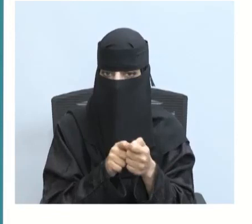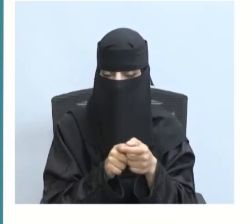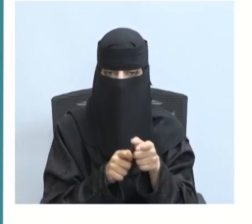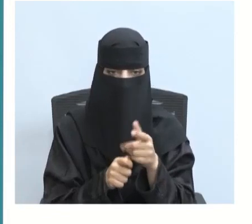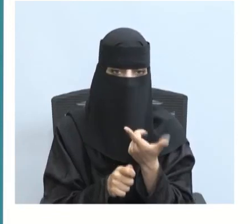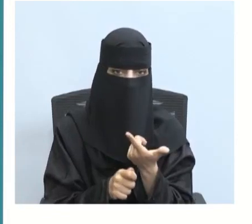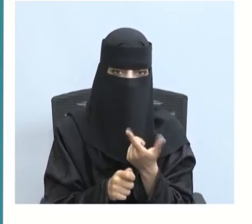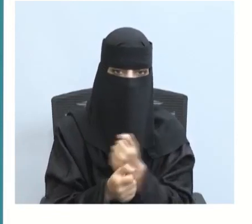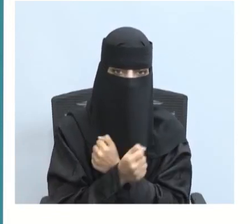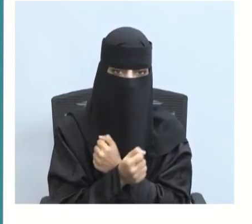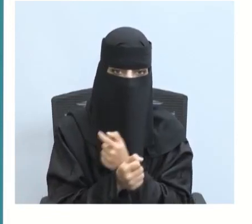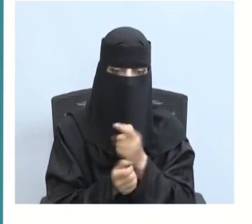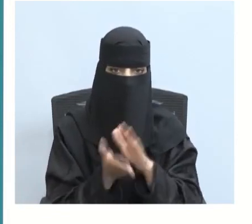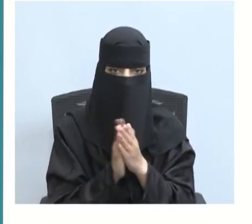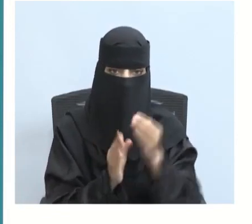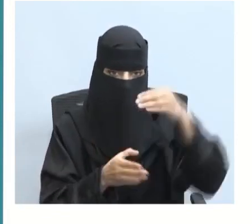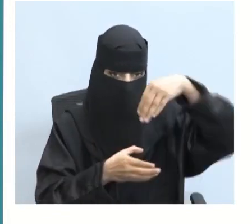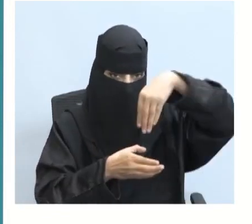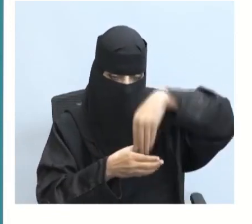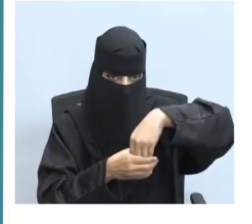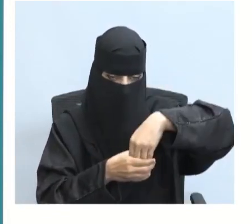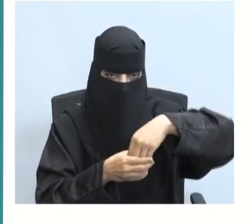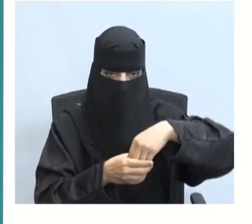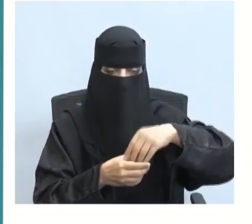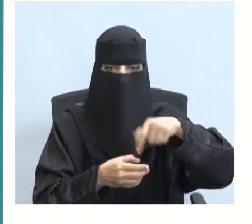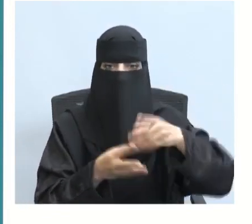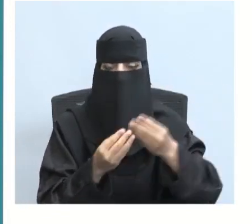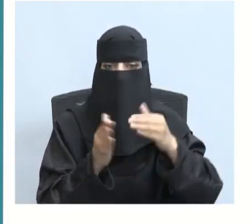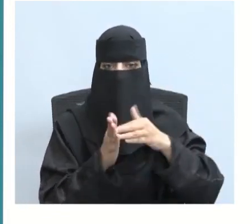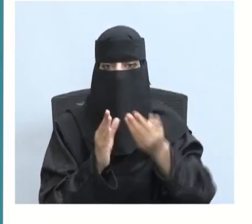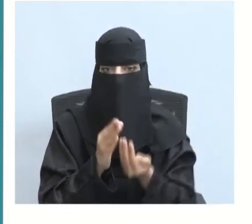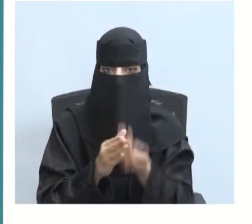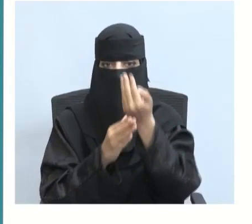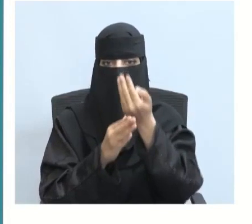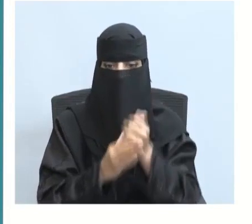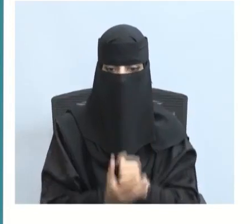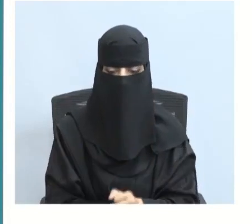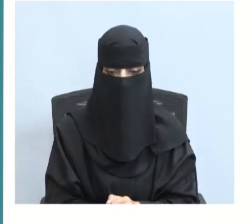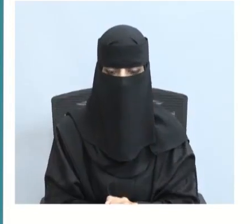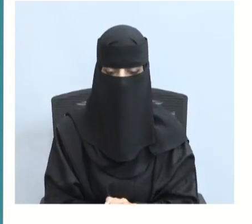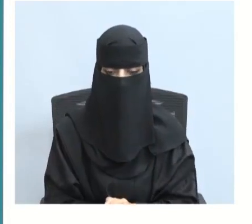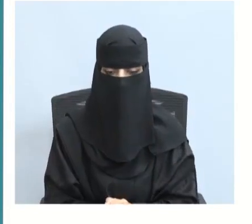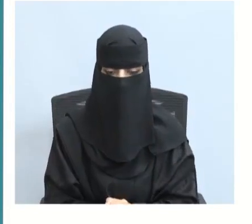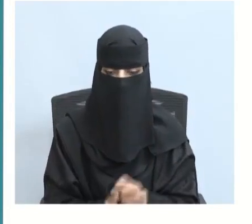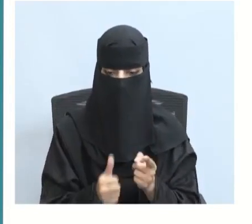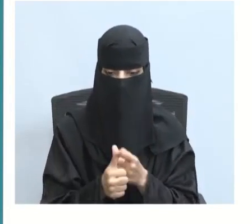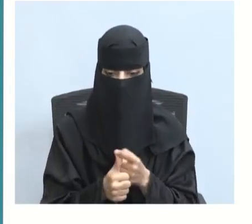الطاقه حينما نضع الخبز داخلها حتى تخرج